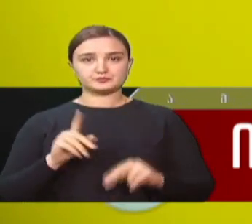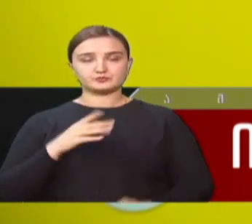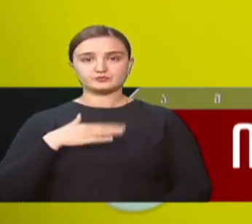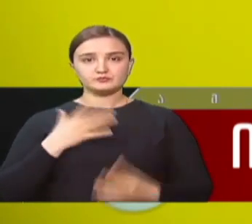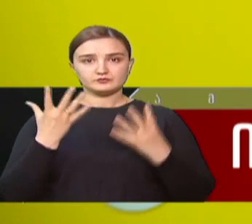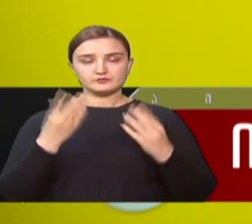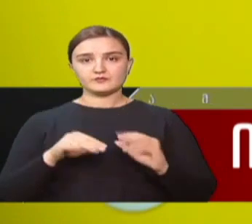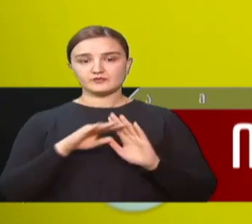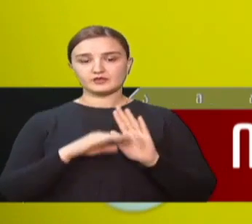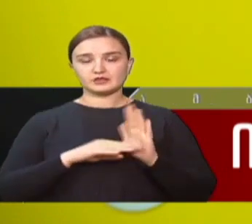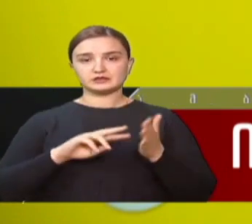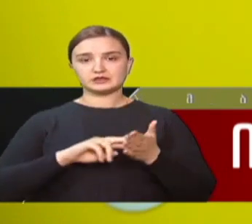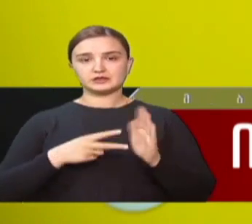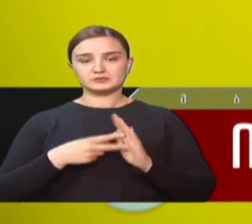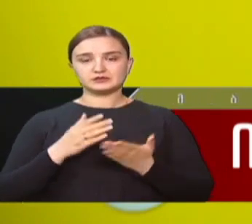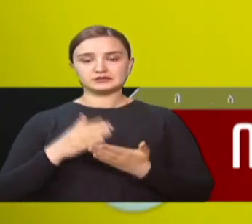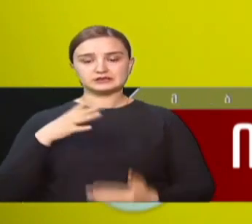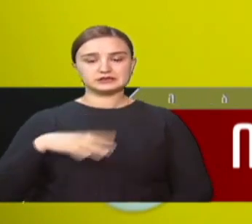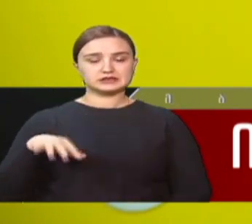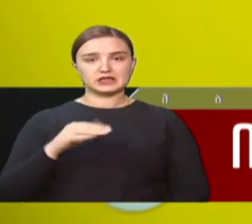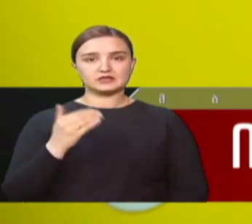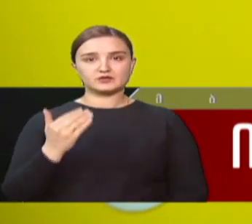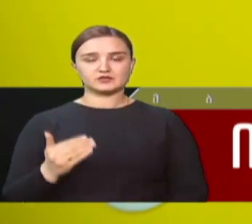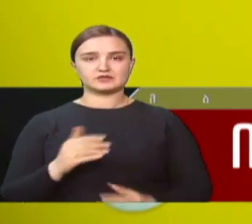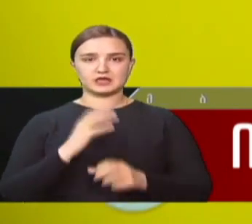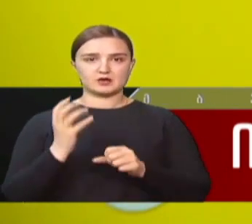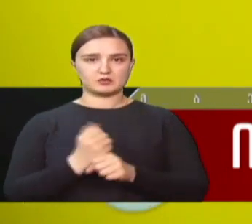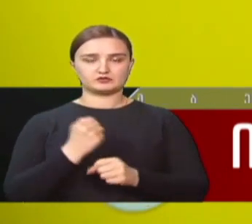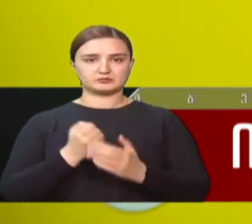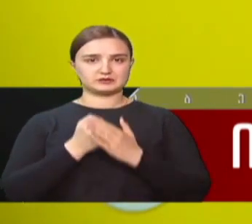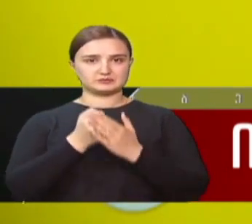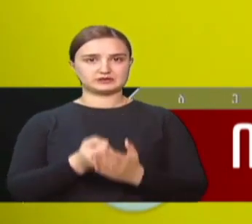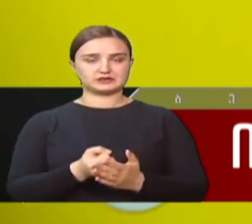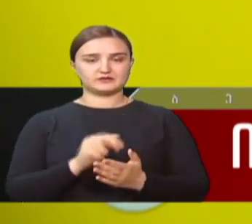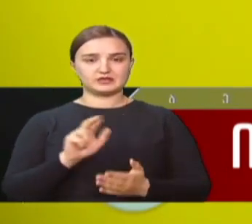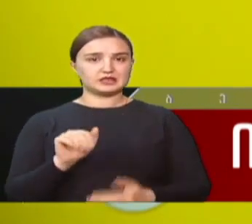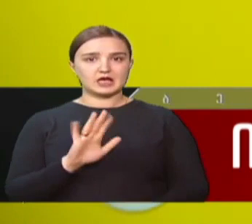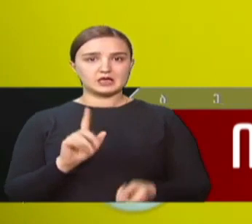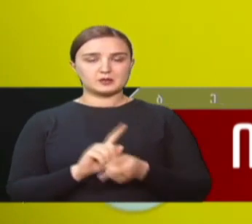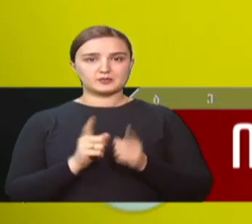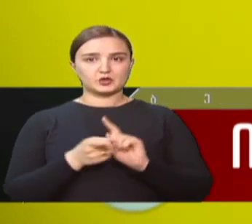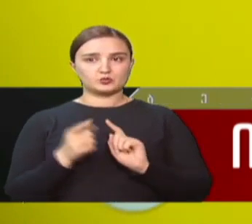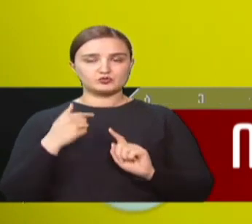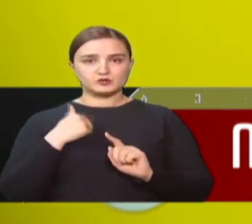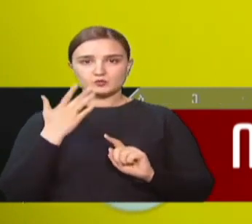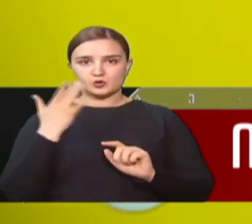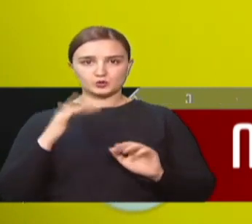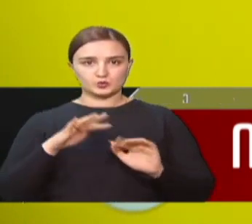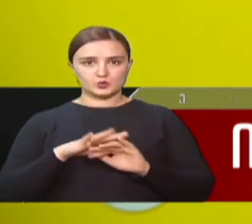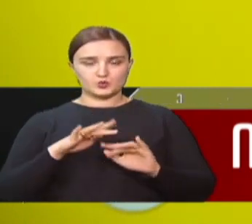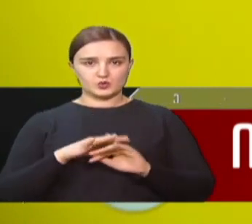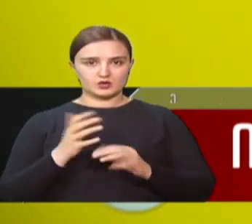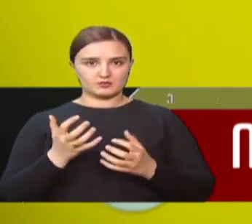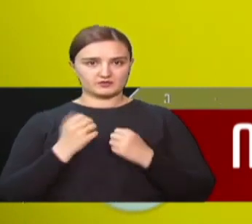ჩვენი დღესასწრები არის ამ ქვეყნისთვის გამარჯვების მიღწევა და არა ის, რომ ჩვენ რაღაც პოლიტიკური ქულები დავიწეროთ. ამის